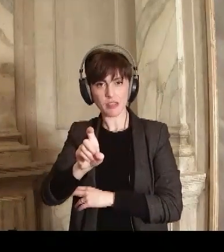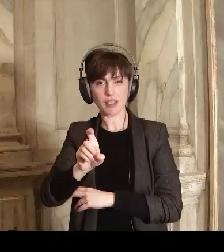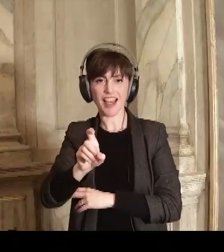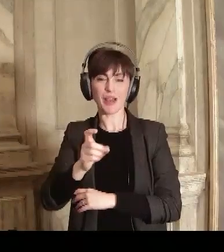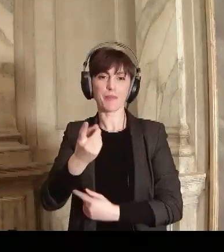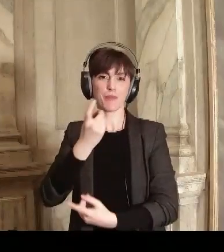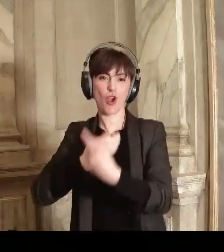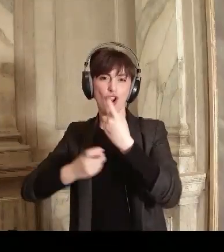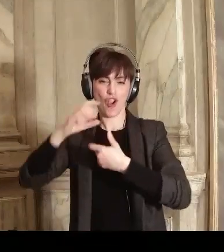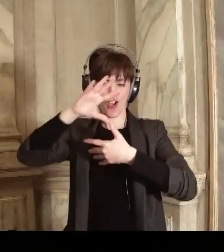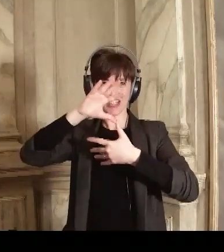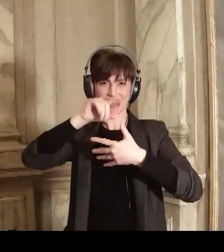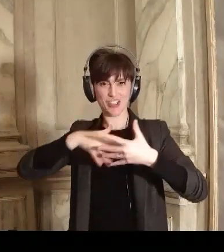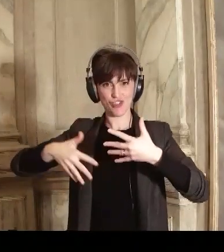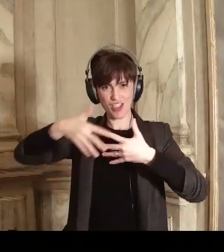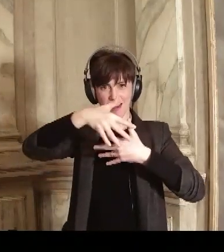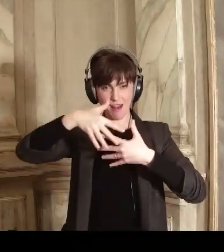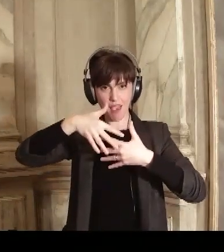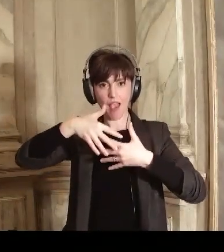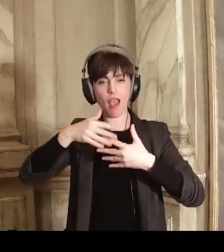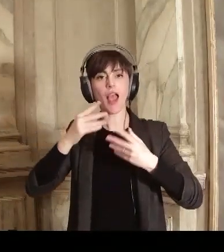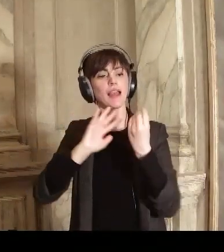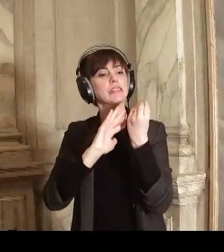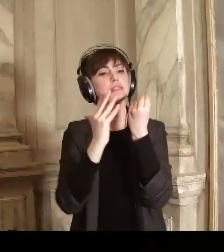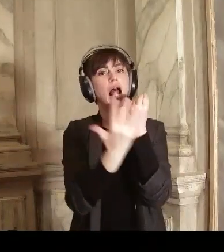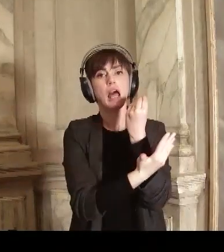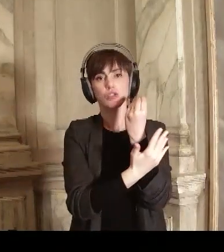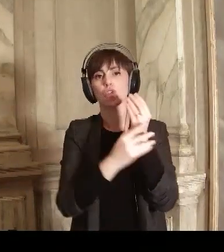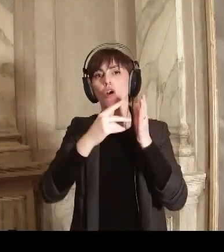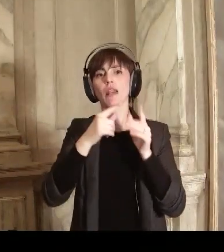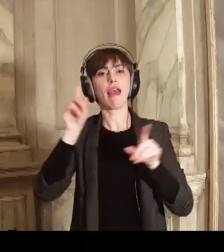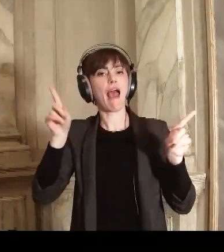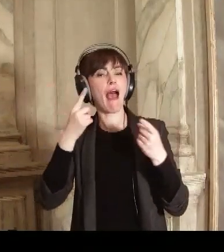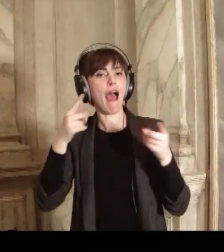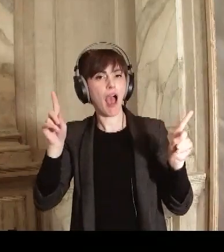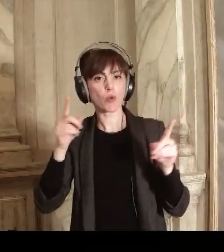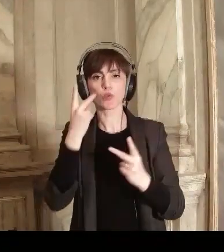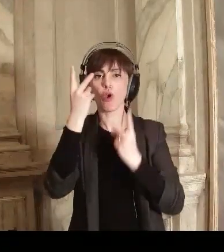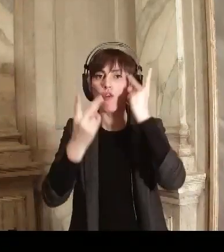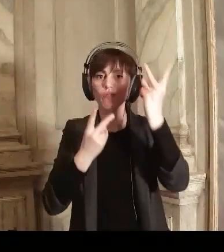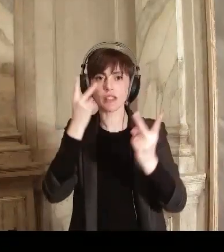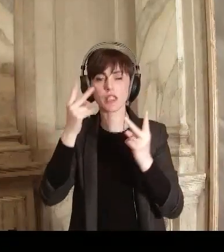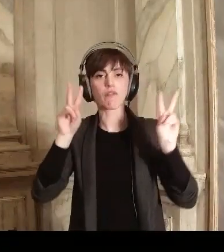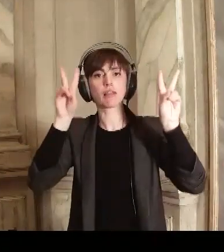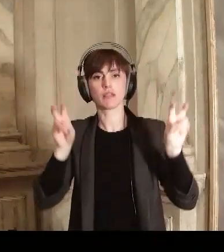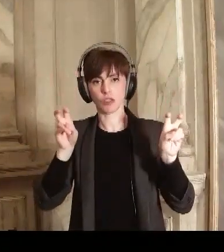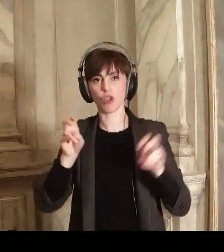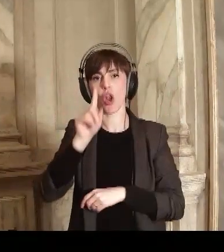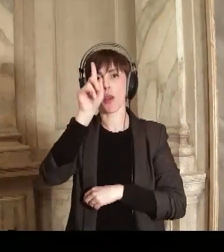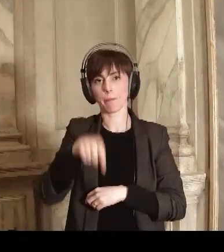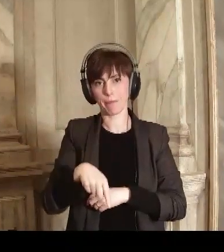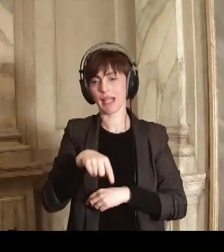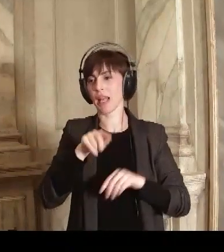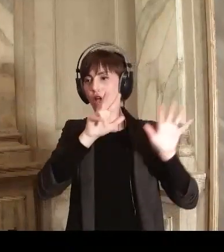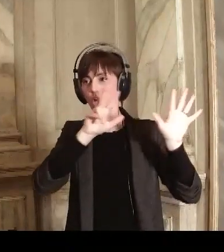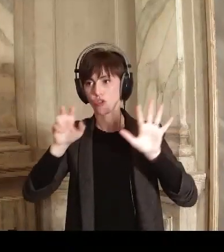Mestre un'installazione audiovisiva intitolata 1195 che ripercorre, ricrea per